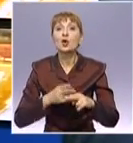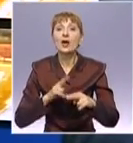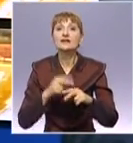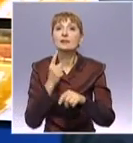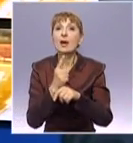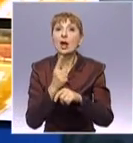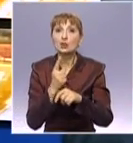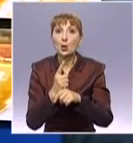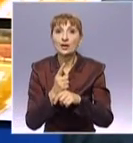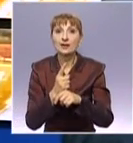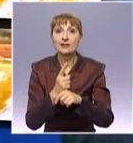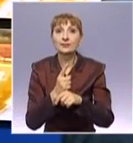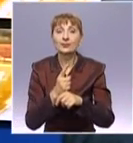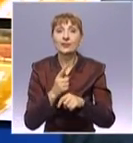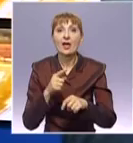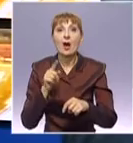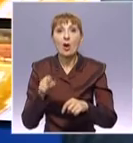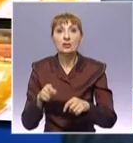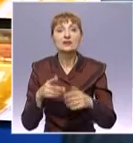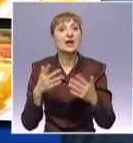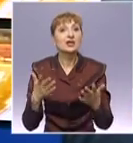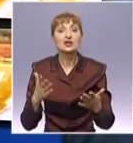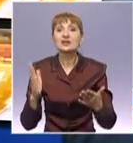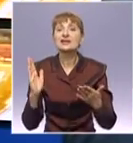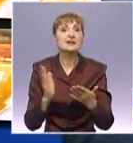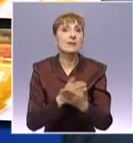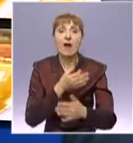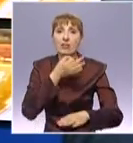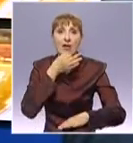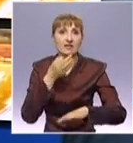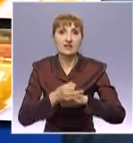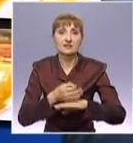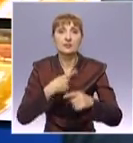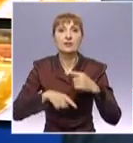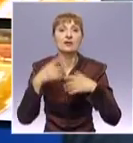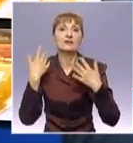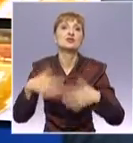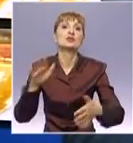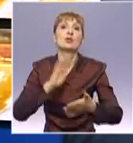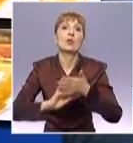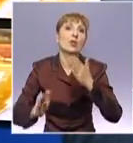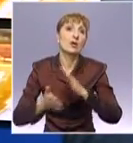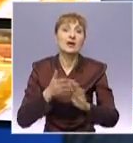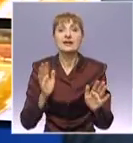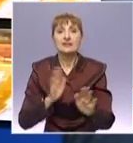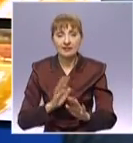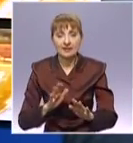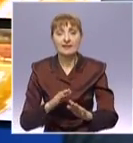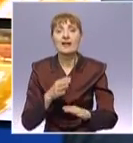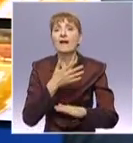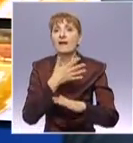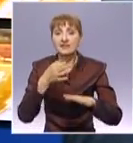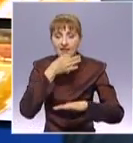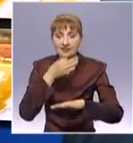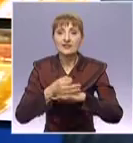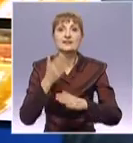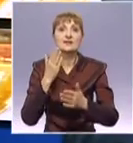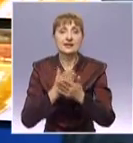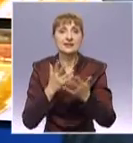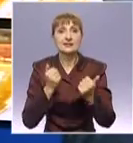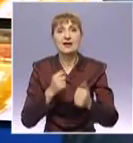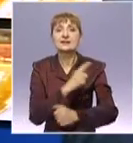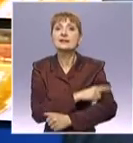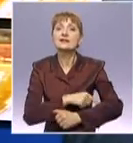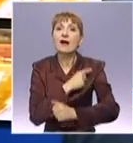мораторий, он, конечно, не снимает ответственности с предпринимателей по различным аспектам, скажем так,